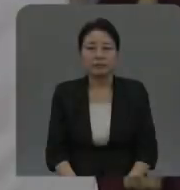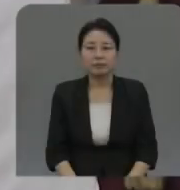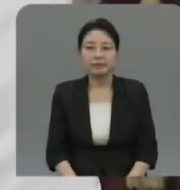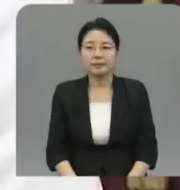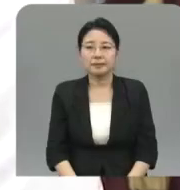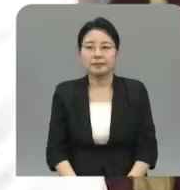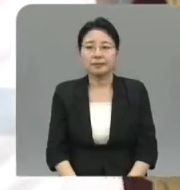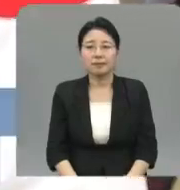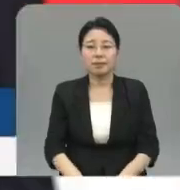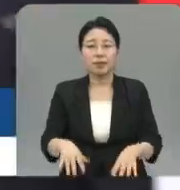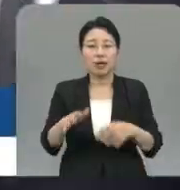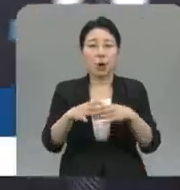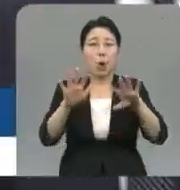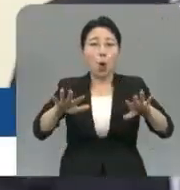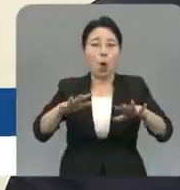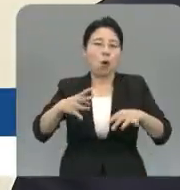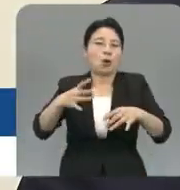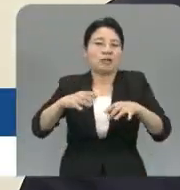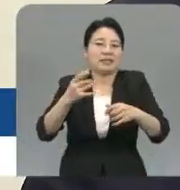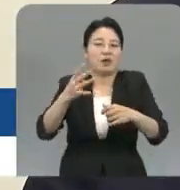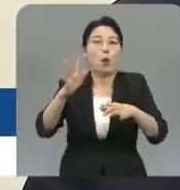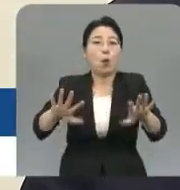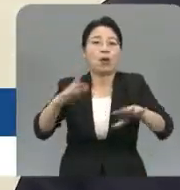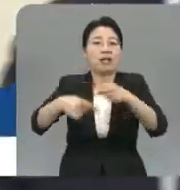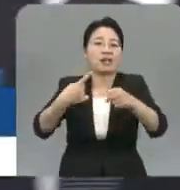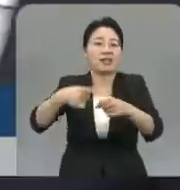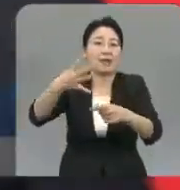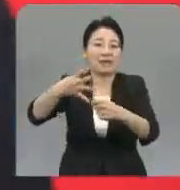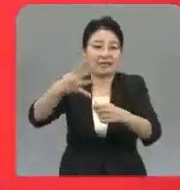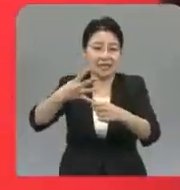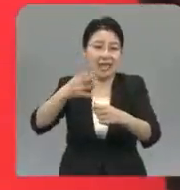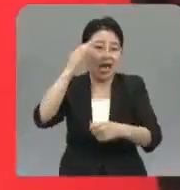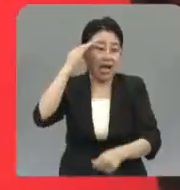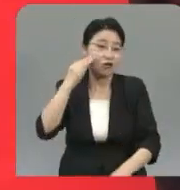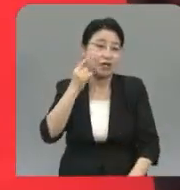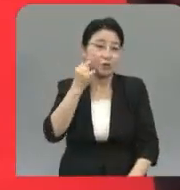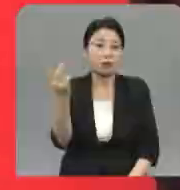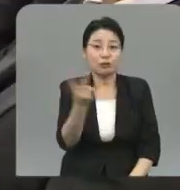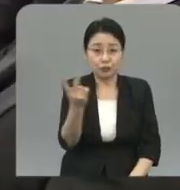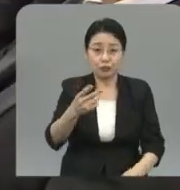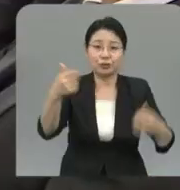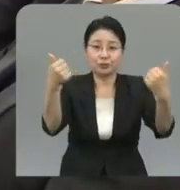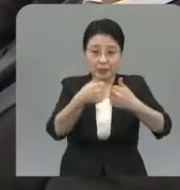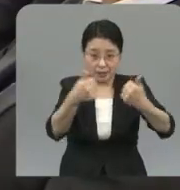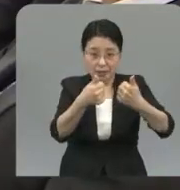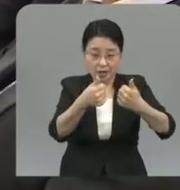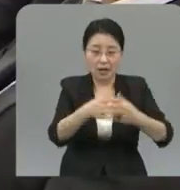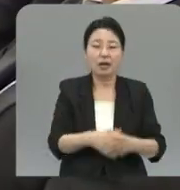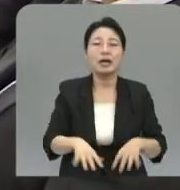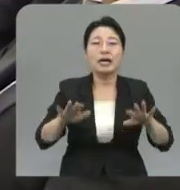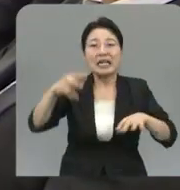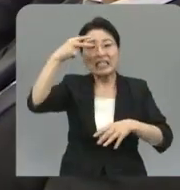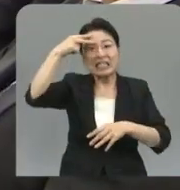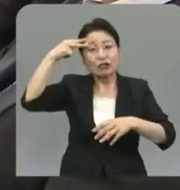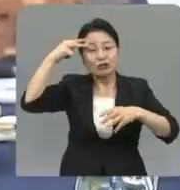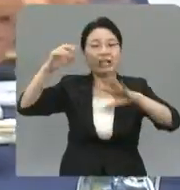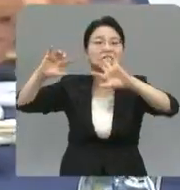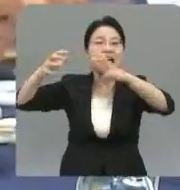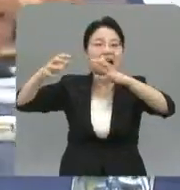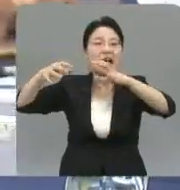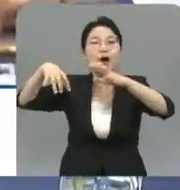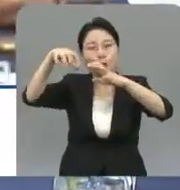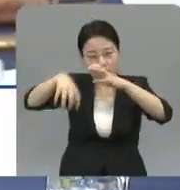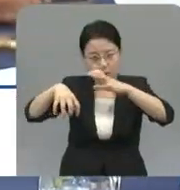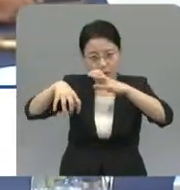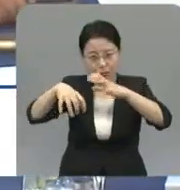presiden Uni soviel meminta perdana menteri Jepang fumiyokishida untuk mengikutsertakan para ahli Korea Selatan dalam proses inspeksi pembuangan air